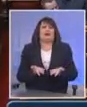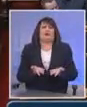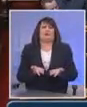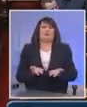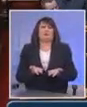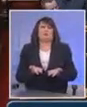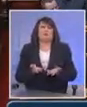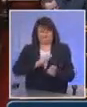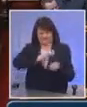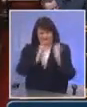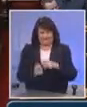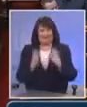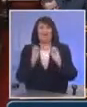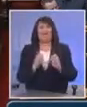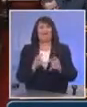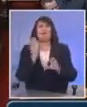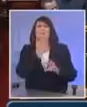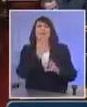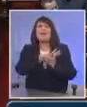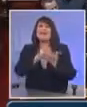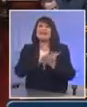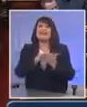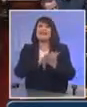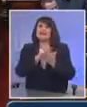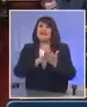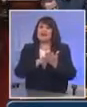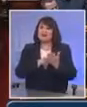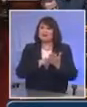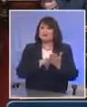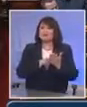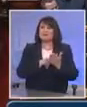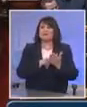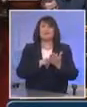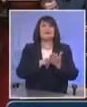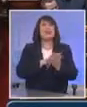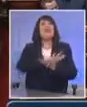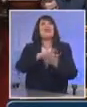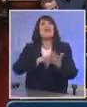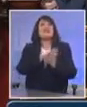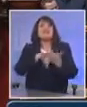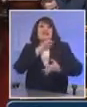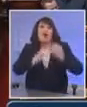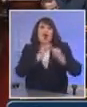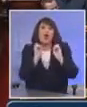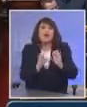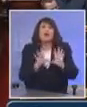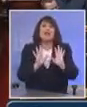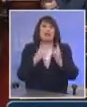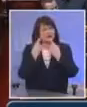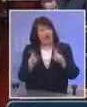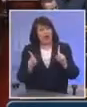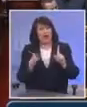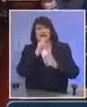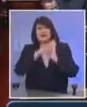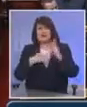να μεταβληθεί η διδασκαλία των θρησκευτικών σε ένα μάθημα θρησκειολογίας? Αυτό είναι αντίθετο και με